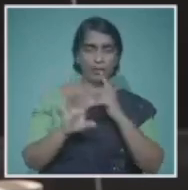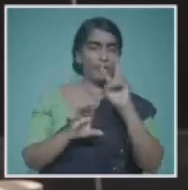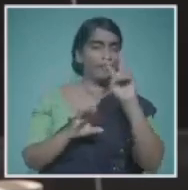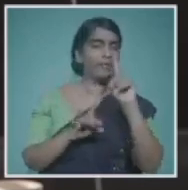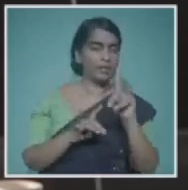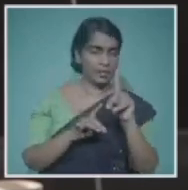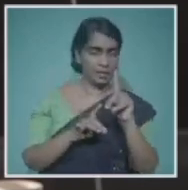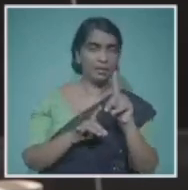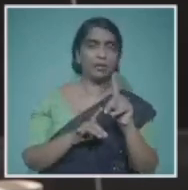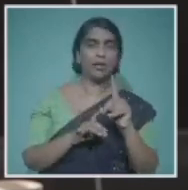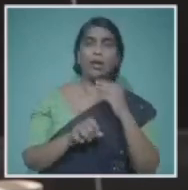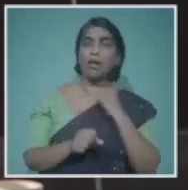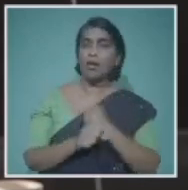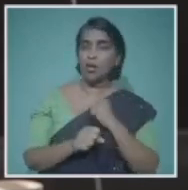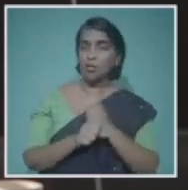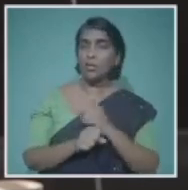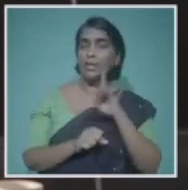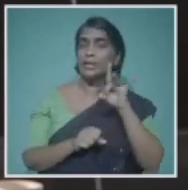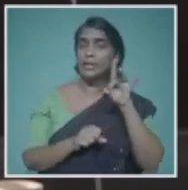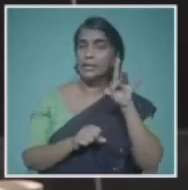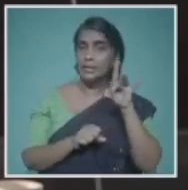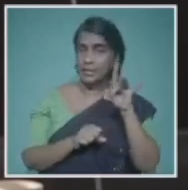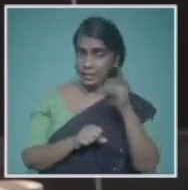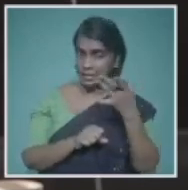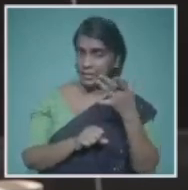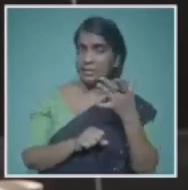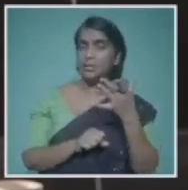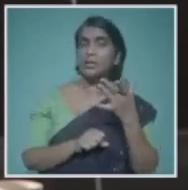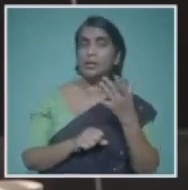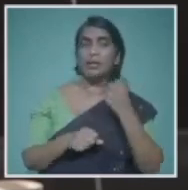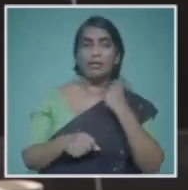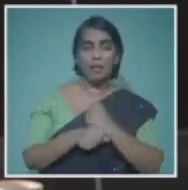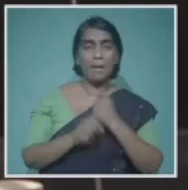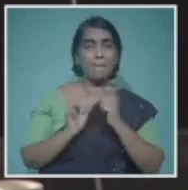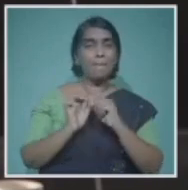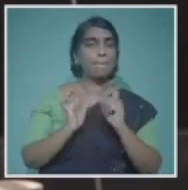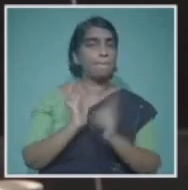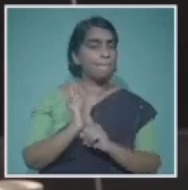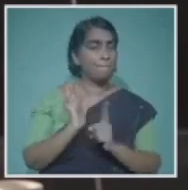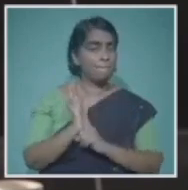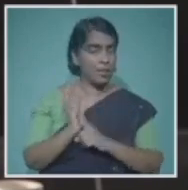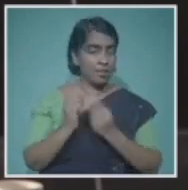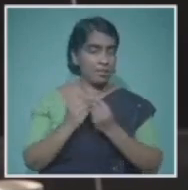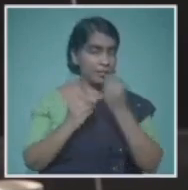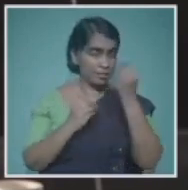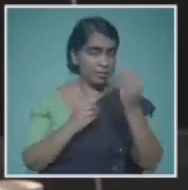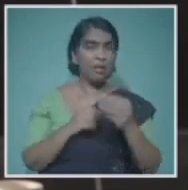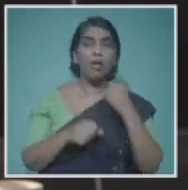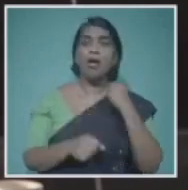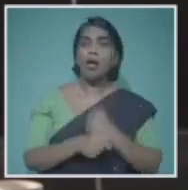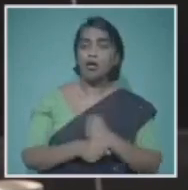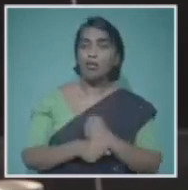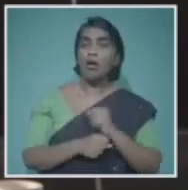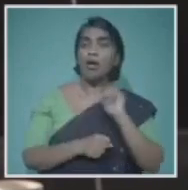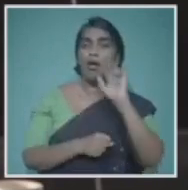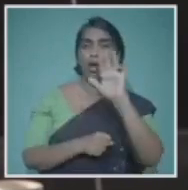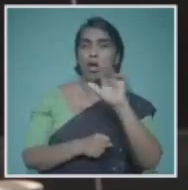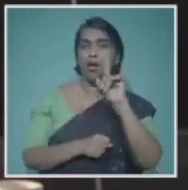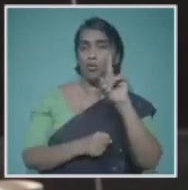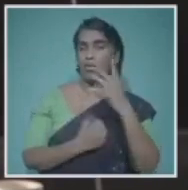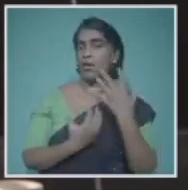21 ආණ්ඩුව 100ක භාණ්ඩාගාරක බිල්පතක් නිකුත් කරා නම් ආණ්ඩුවට 91ක්